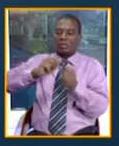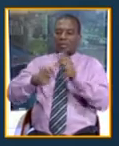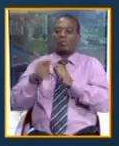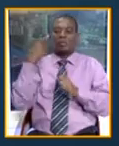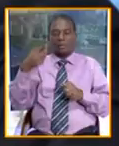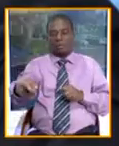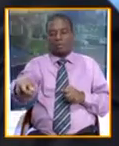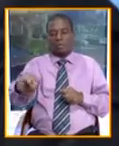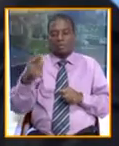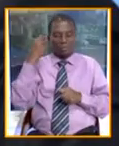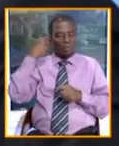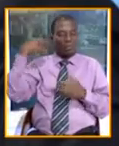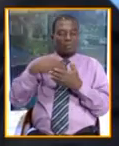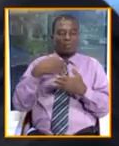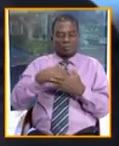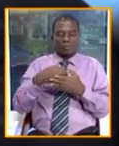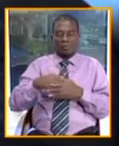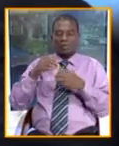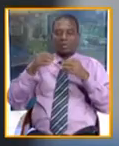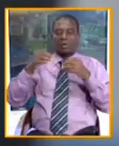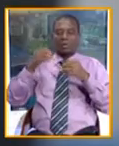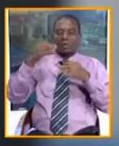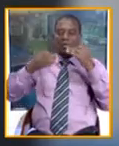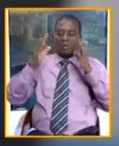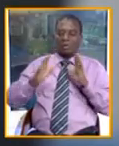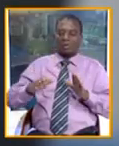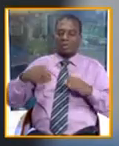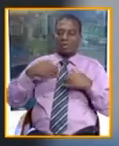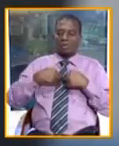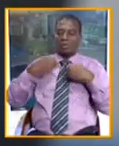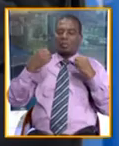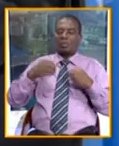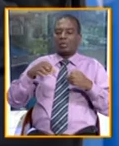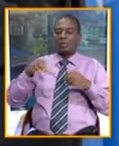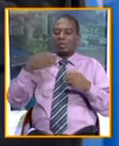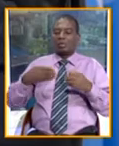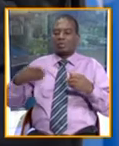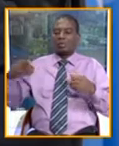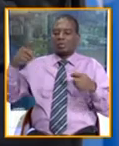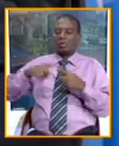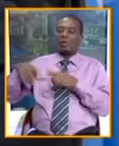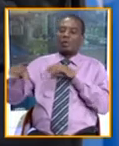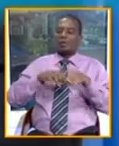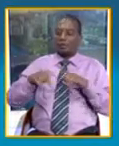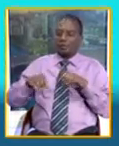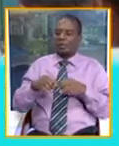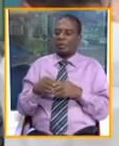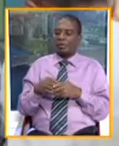Le nouveau procureur a de nombreux défis à relever dans un tribunal dont la légitimité est en permanence remise en